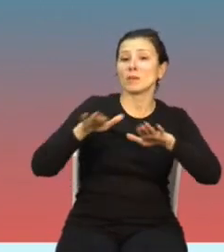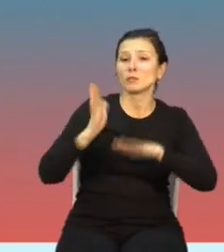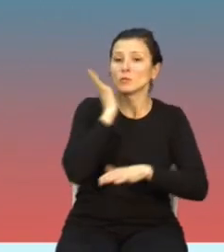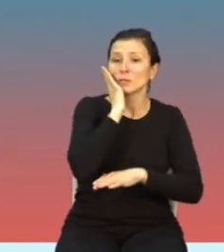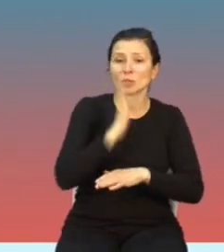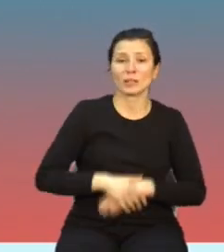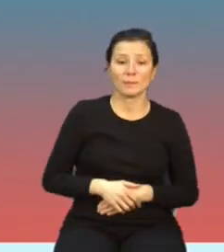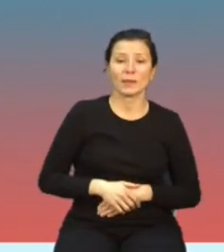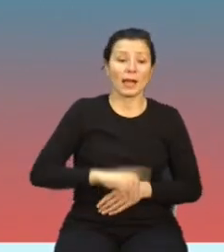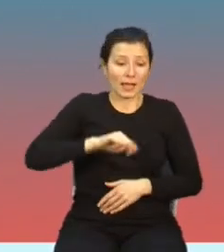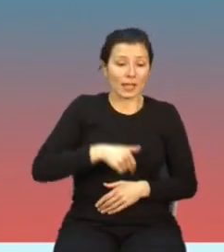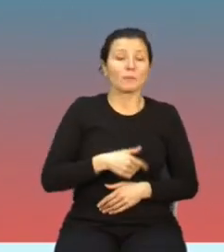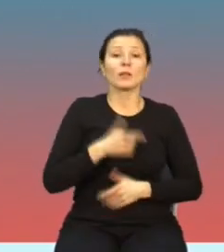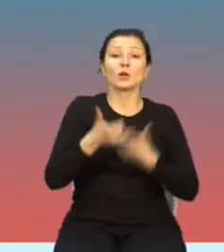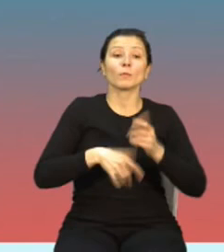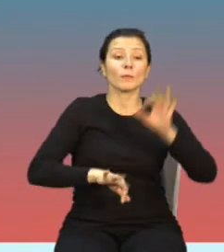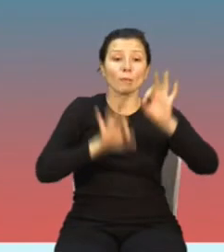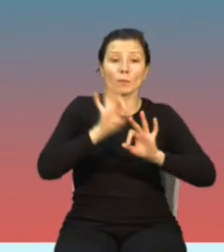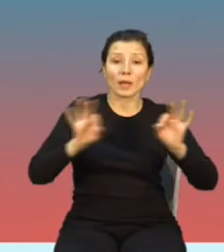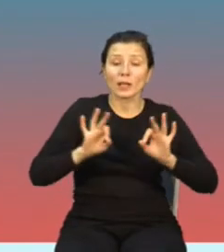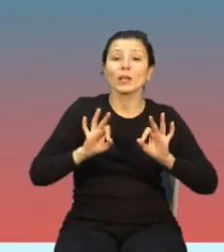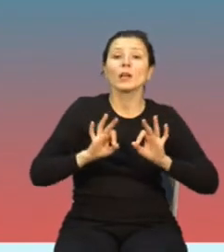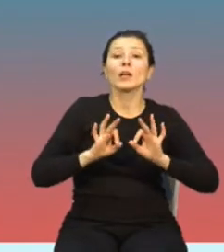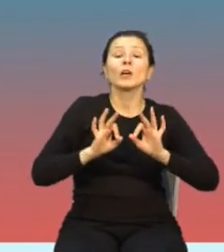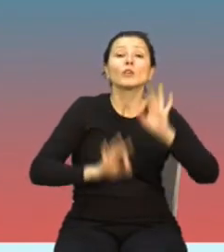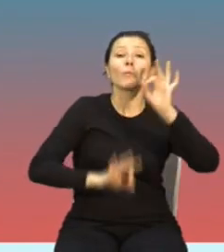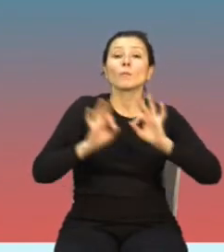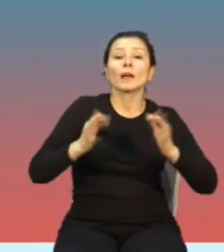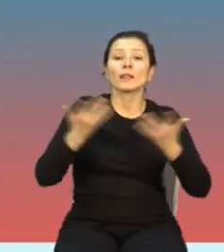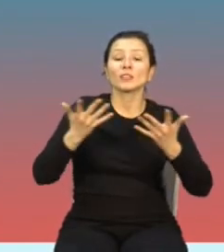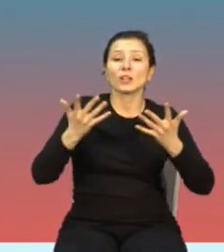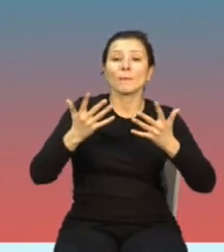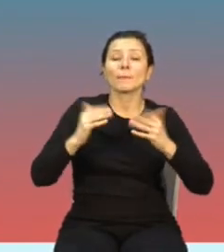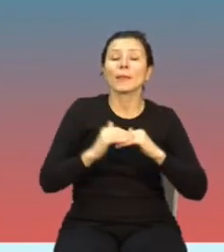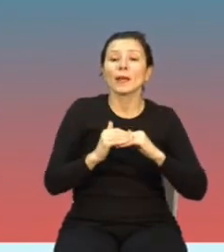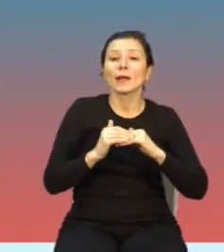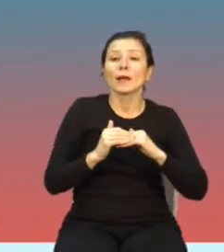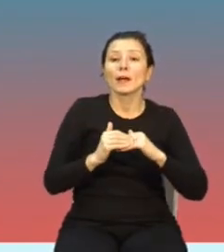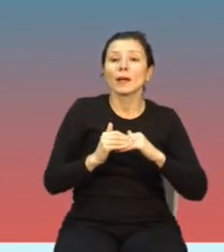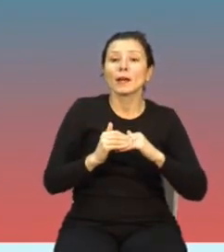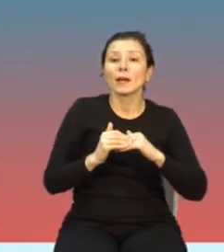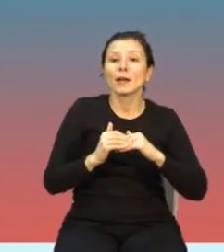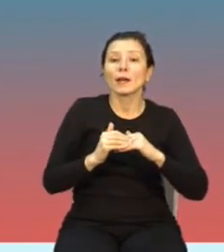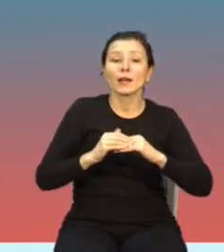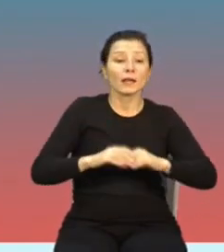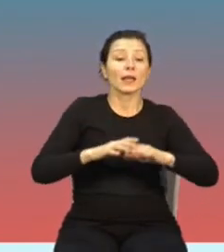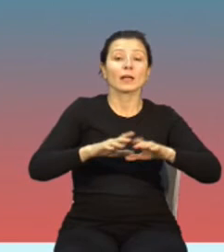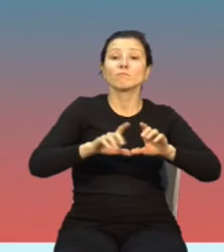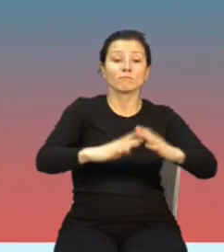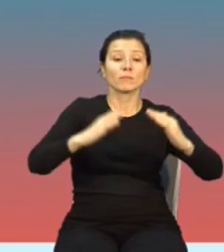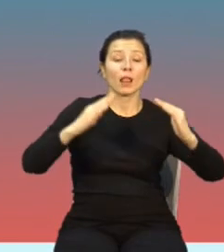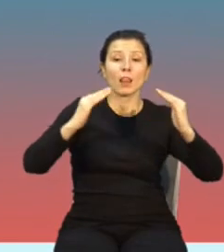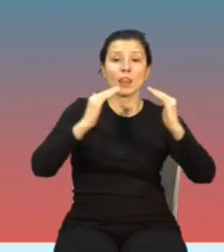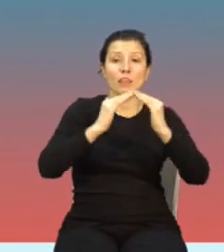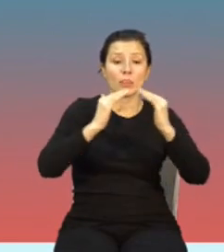pomiary, to oczywiście mierzymy poniżej, no ponieważ teoretycznie niżej położone obiekty będą miały